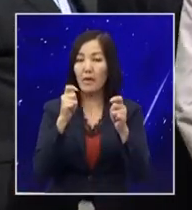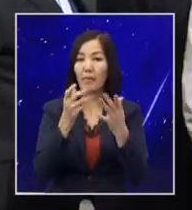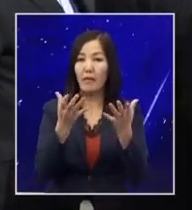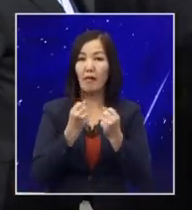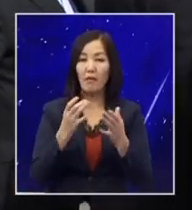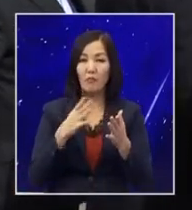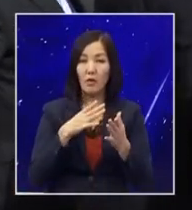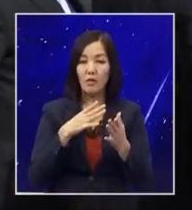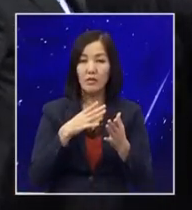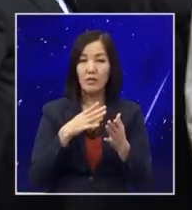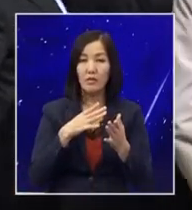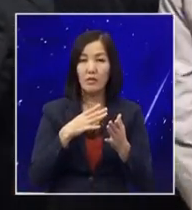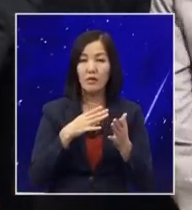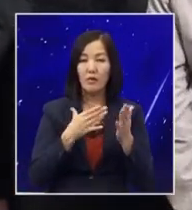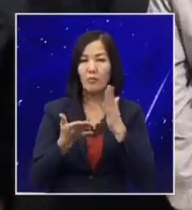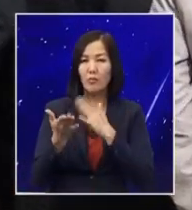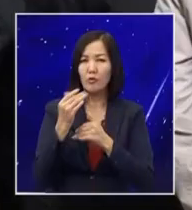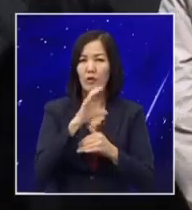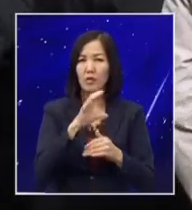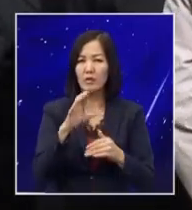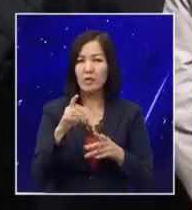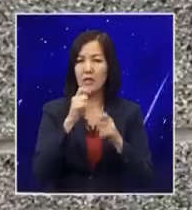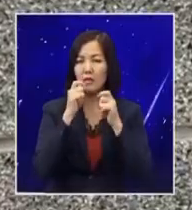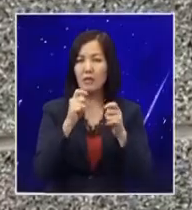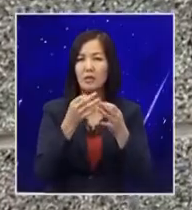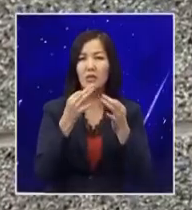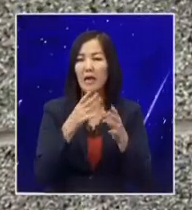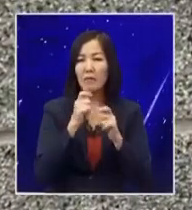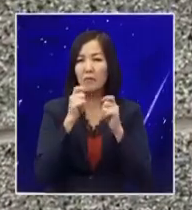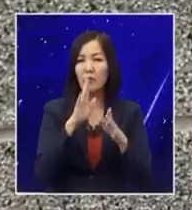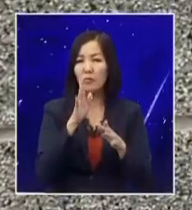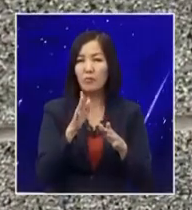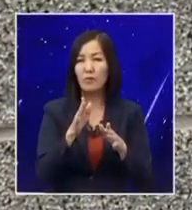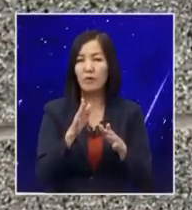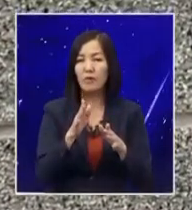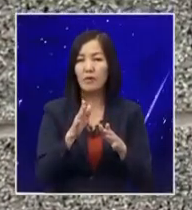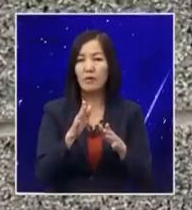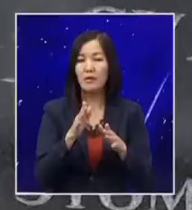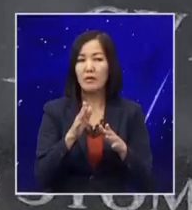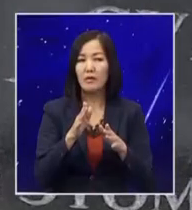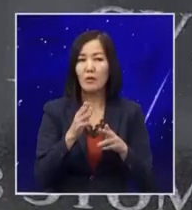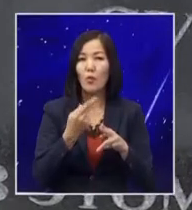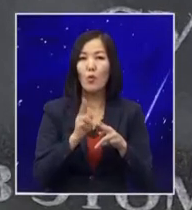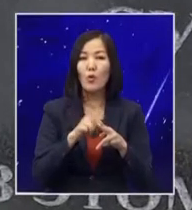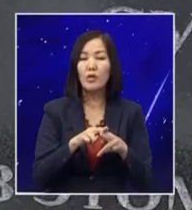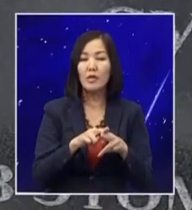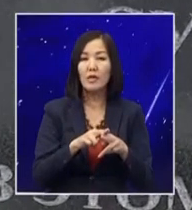болған. Ол уақытта ондай марапаттар тегінен берілмейтін. Сондықтан мен ойлаймын, бұл өте бір